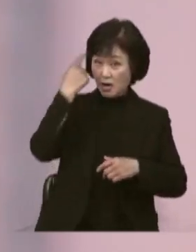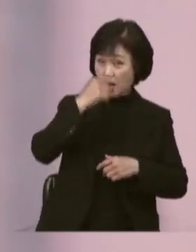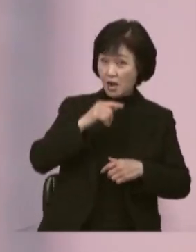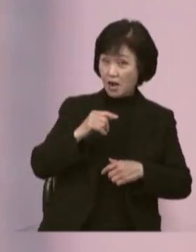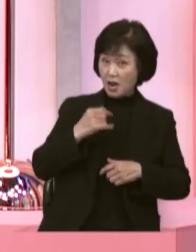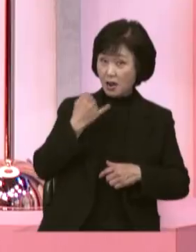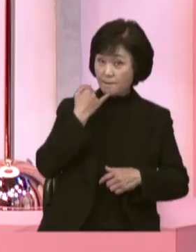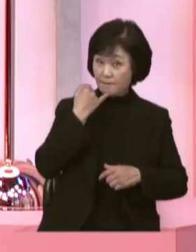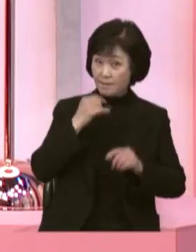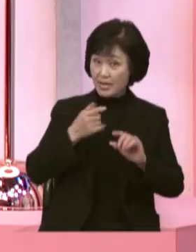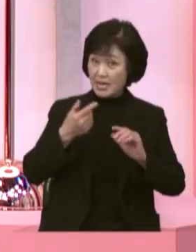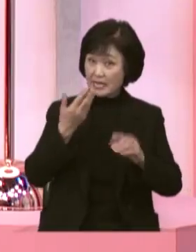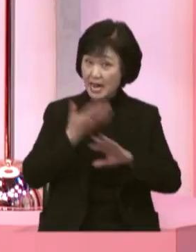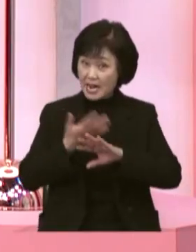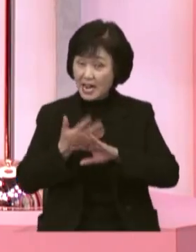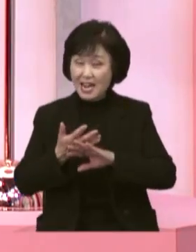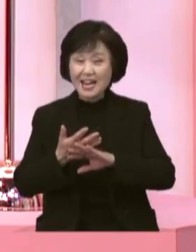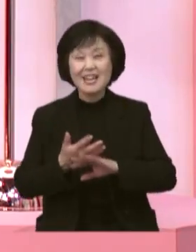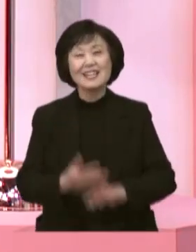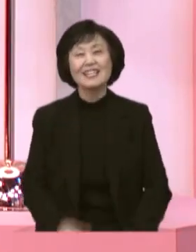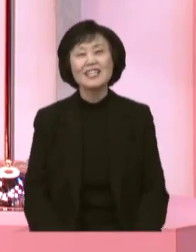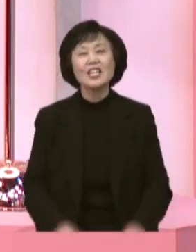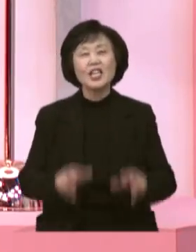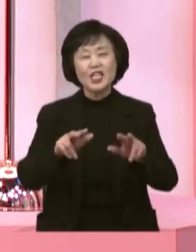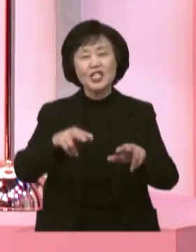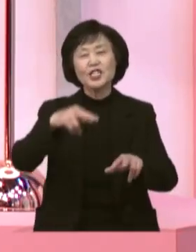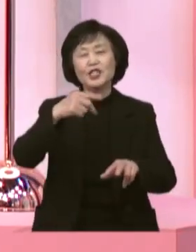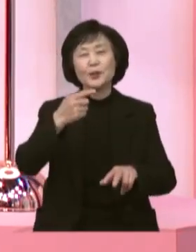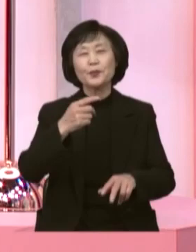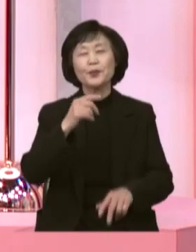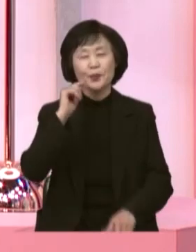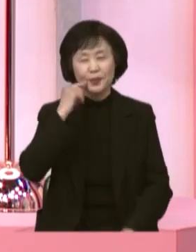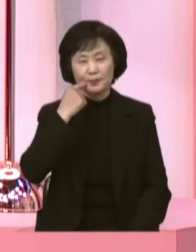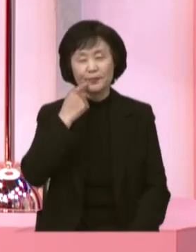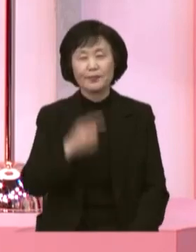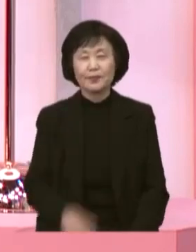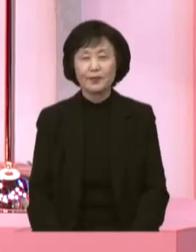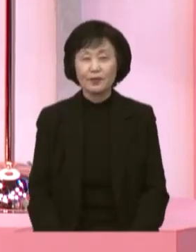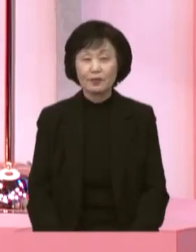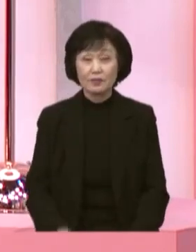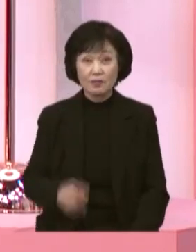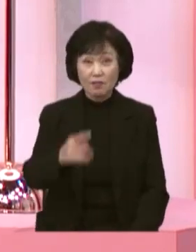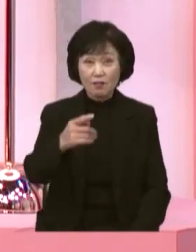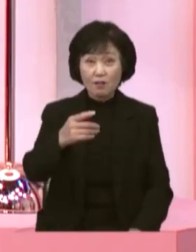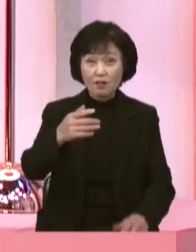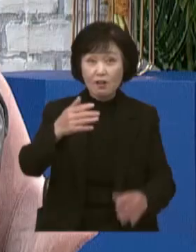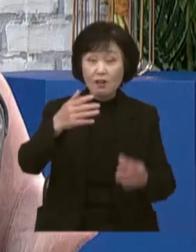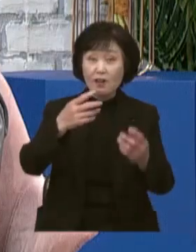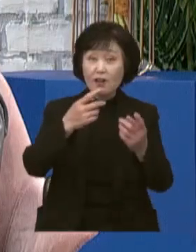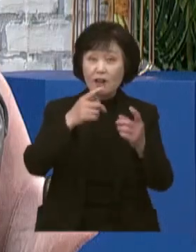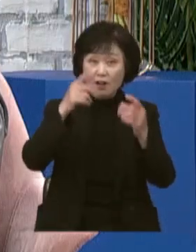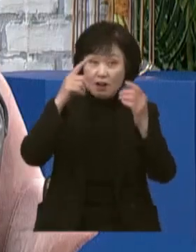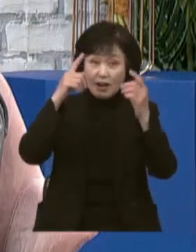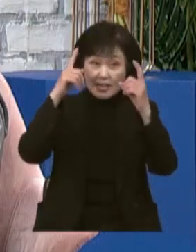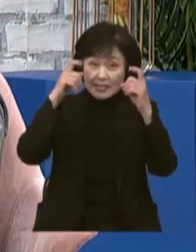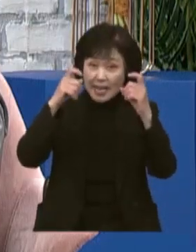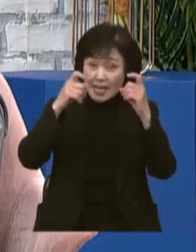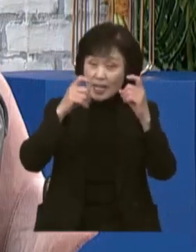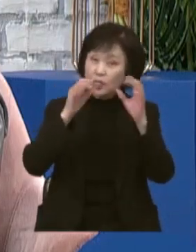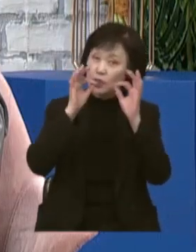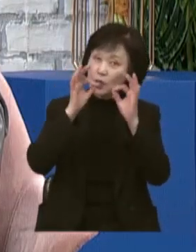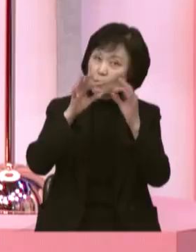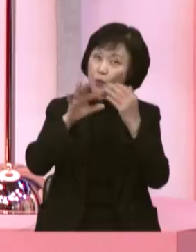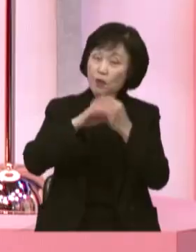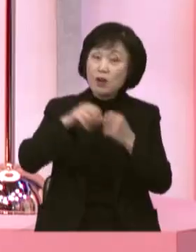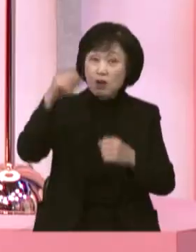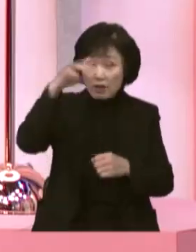목욕하고 우리 저게 저기 뭐 조선집 옛날 그 한옥 한옥이잖아요. 네. 거기서 그냥 샤워하고 어쨌든